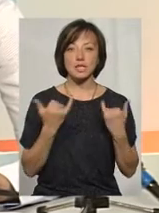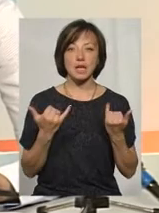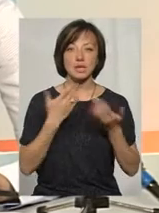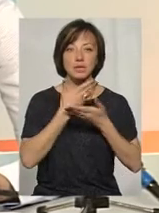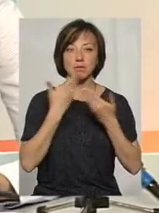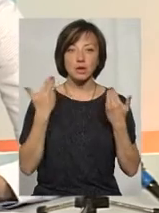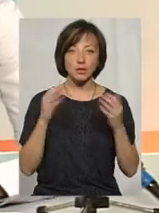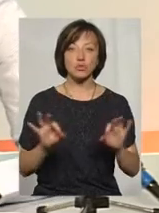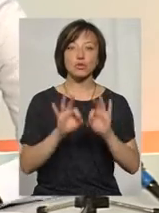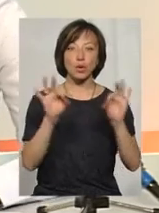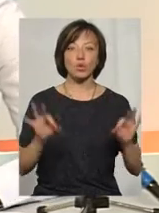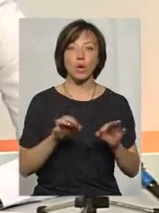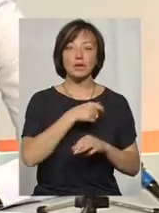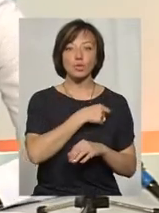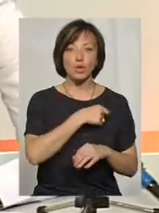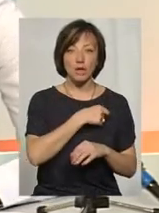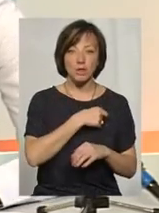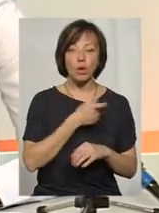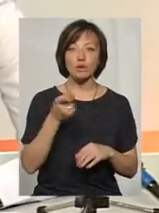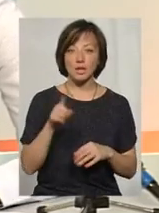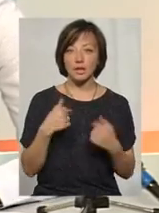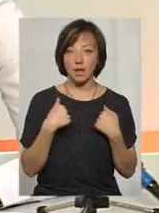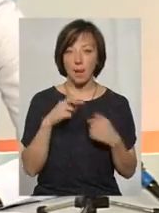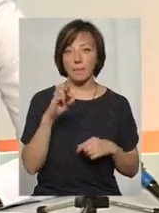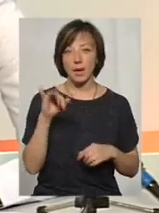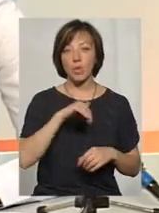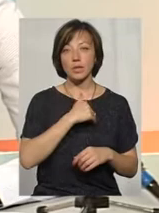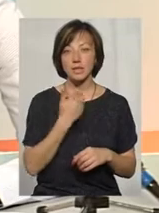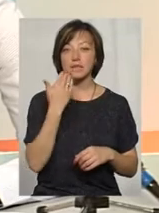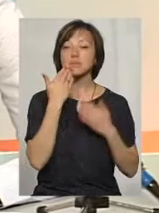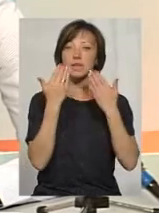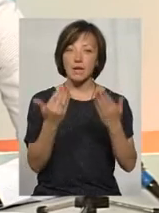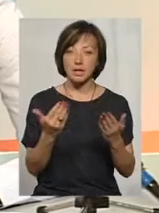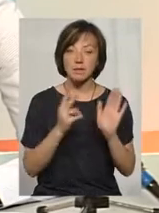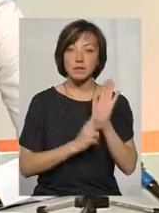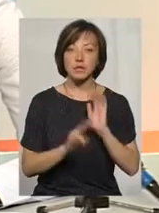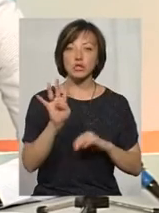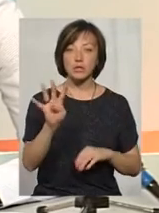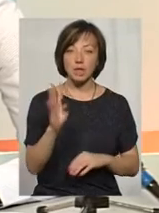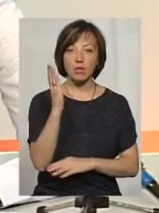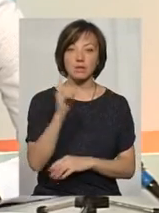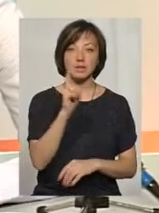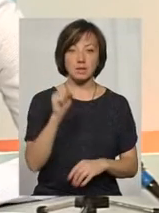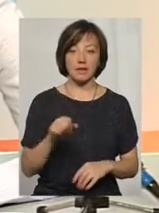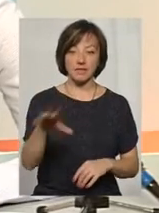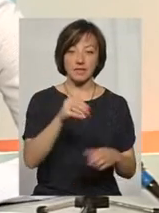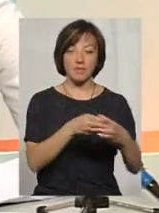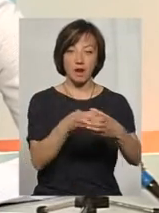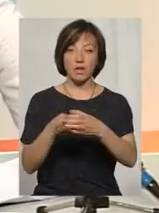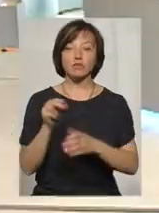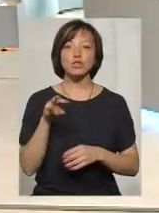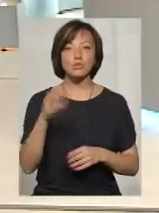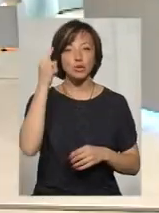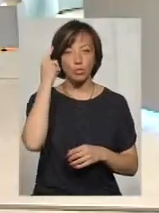немає жодного депутата, оскільки я би хотів би їх спитати. 74 голоси за усі фракції. Чим